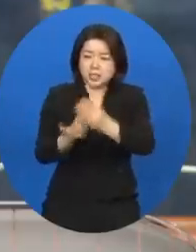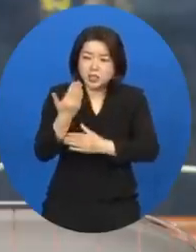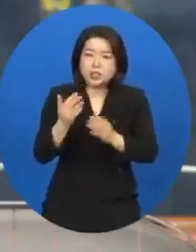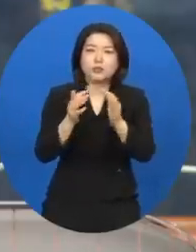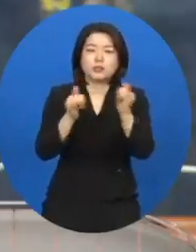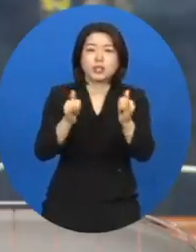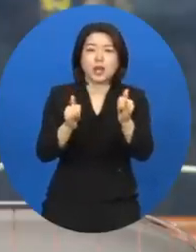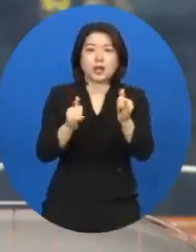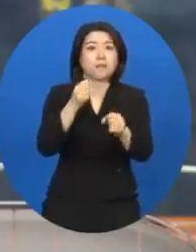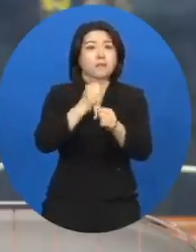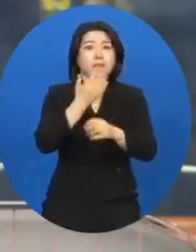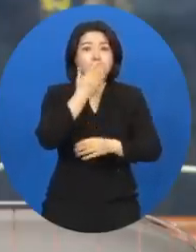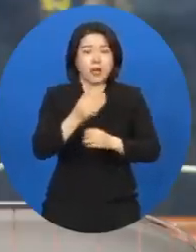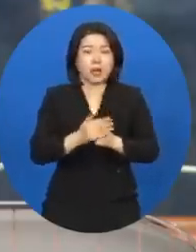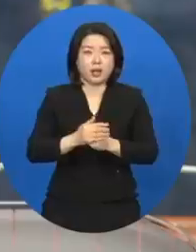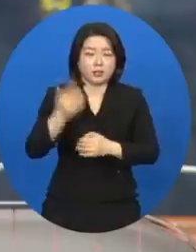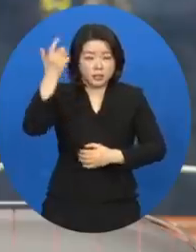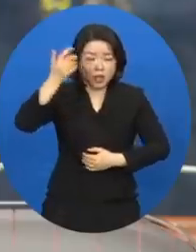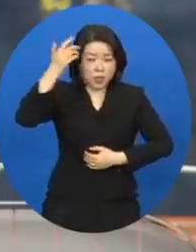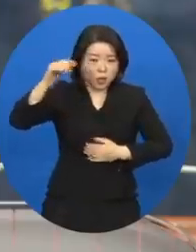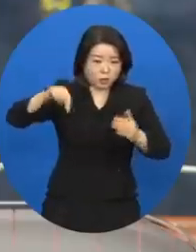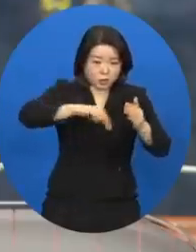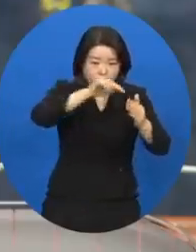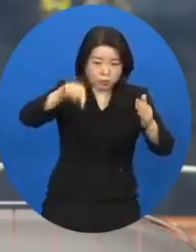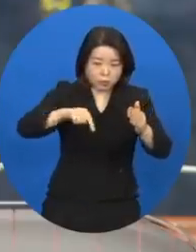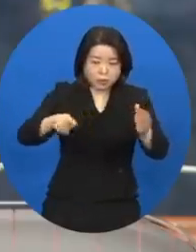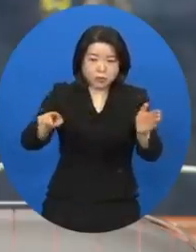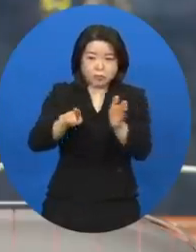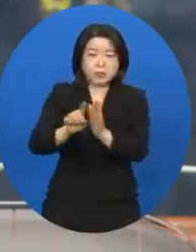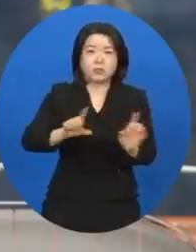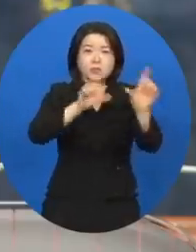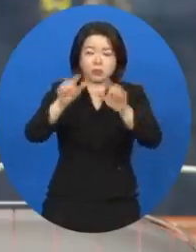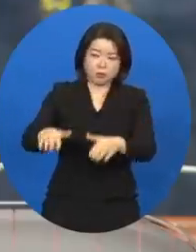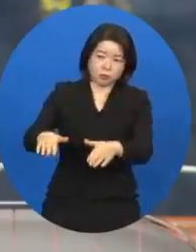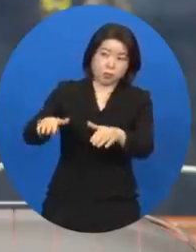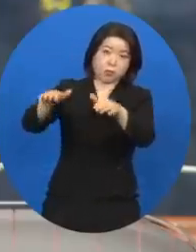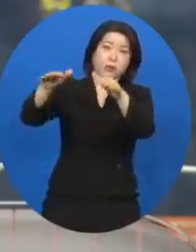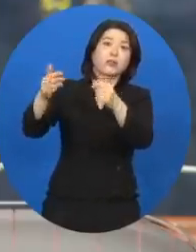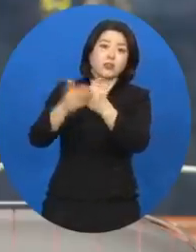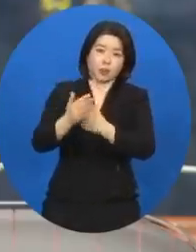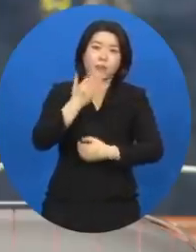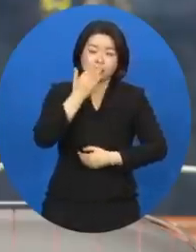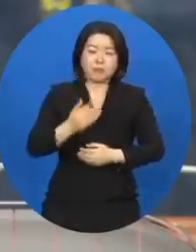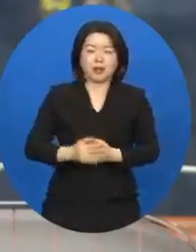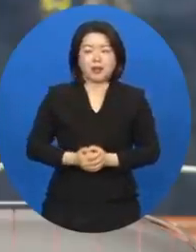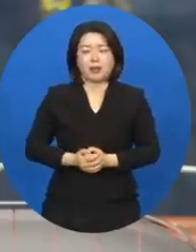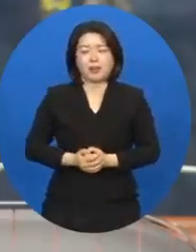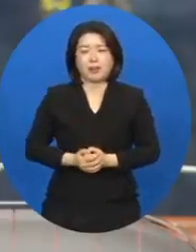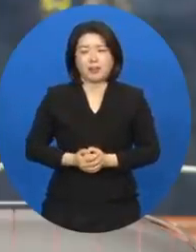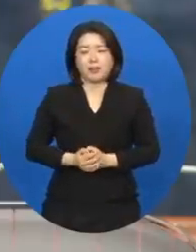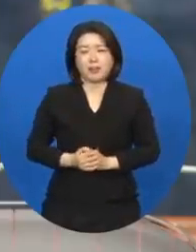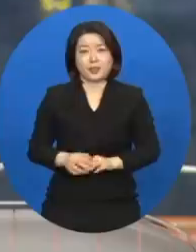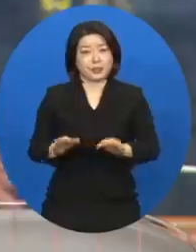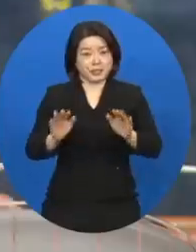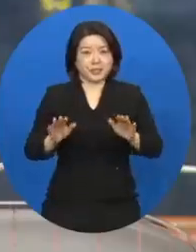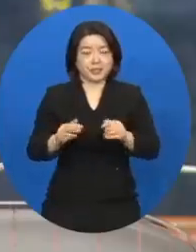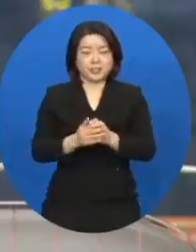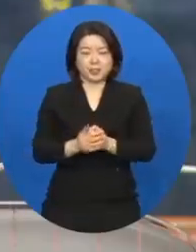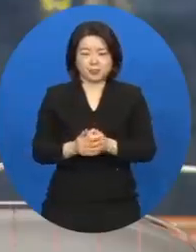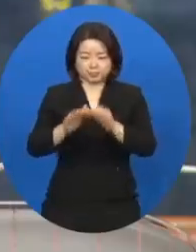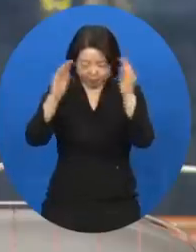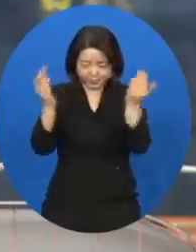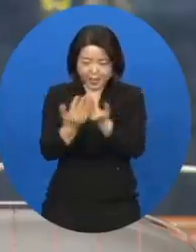그런 영적인 분위기 속에서 신앙생활을 했으니까. 이제 우리 기도합시다. 우리